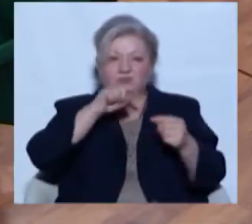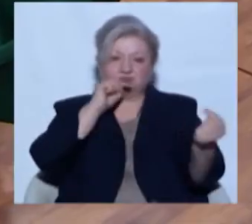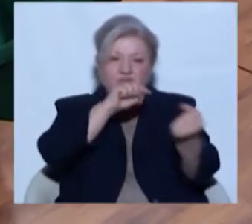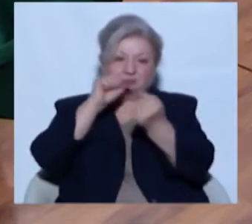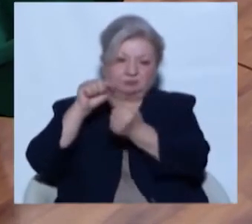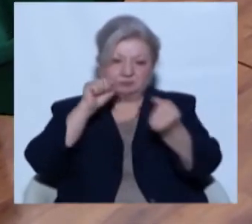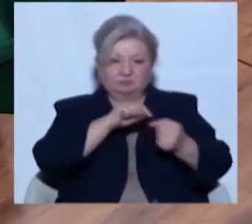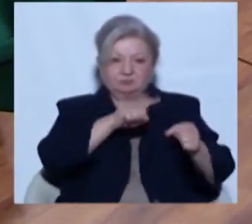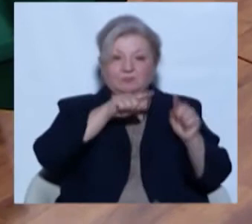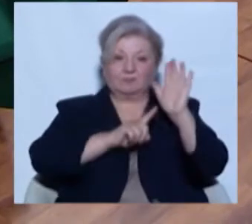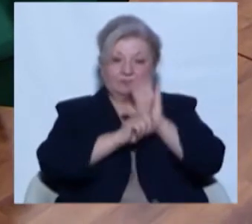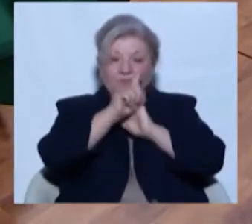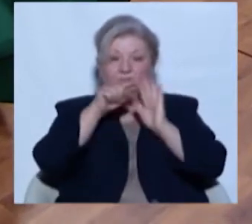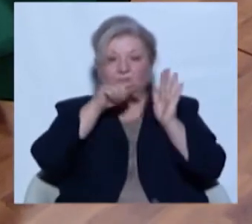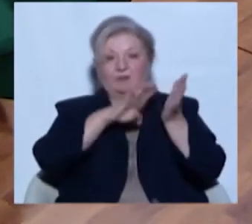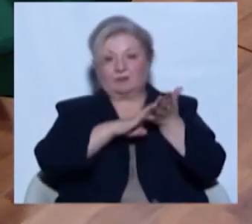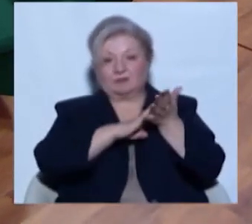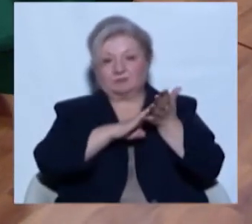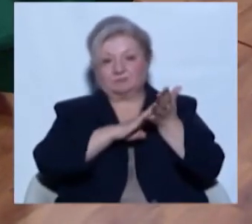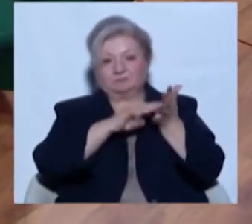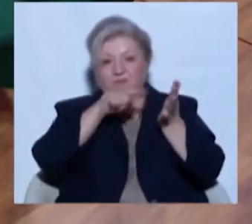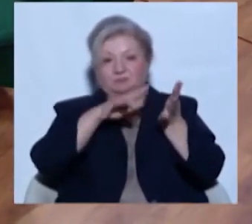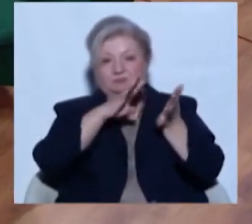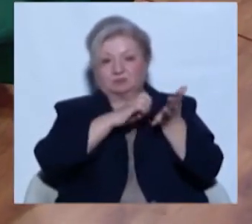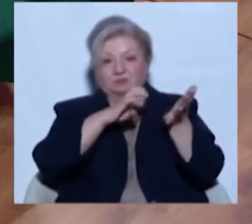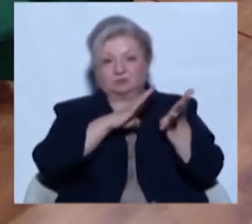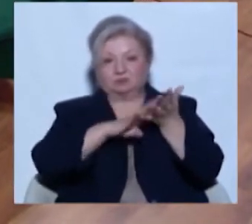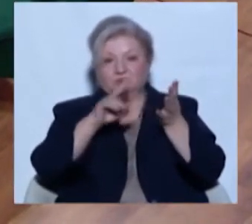დაპირისპირება. აი უკვე 90-იან წლებში, როდესაც 1991 წელს